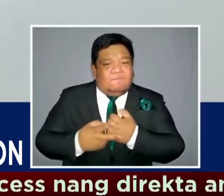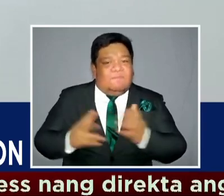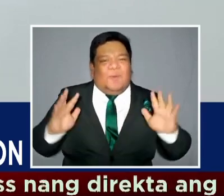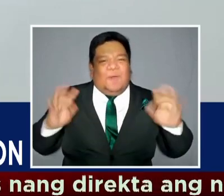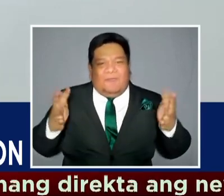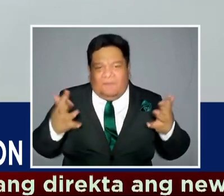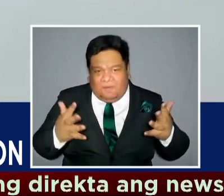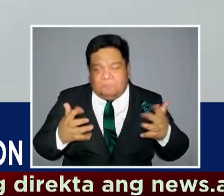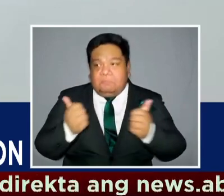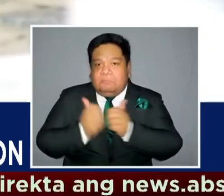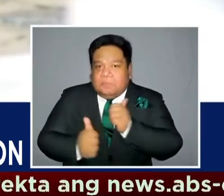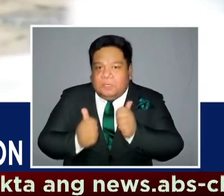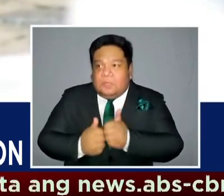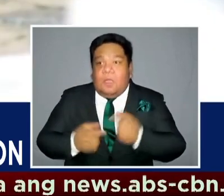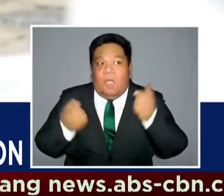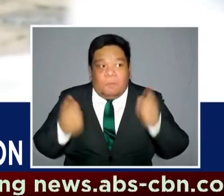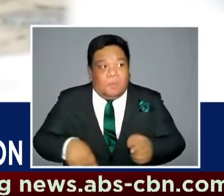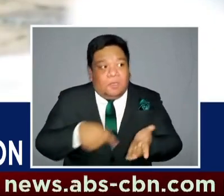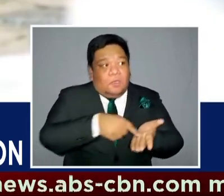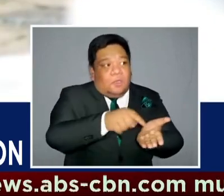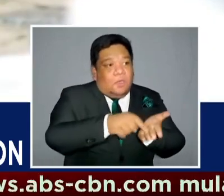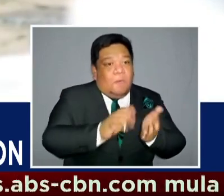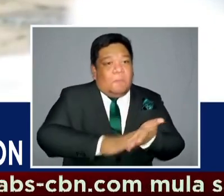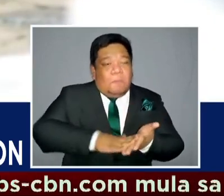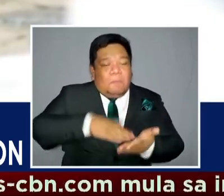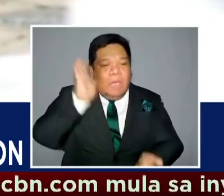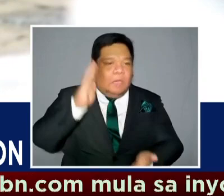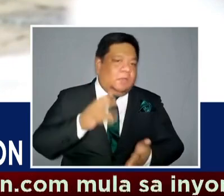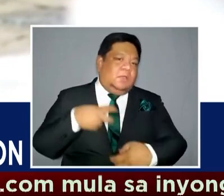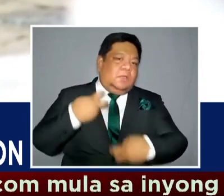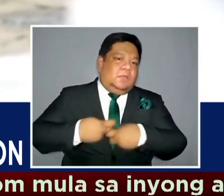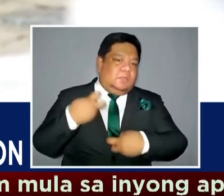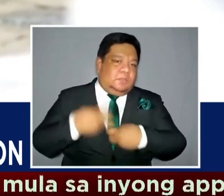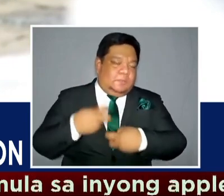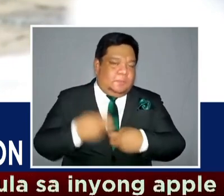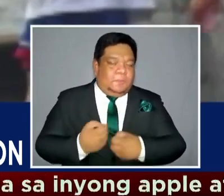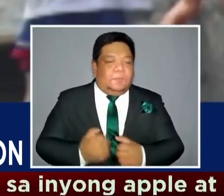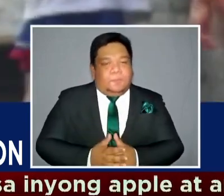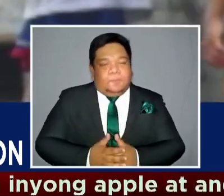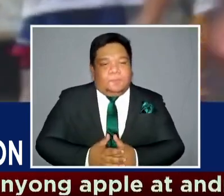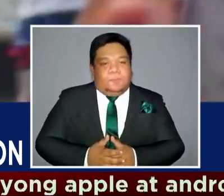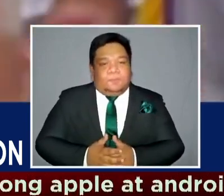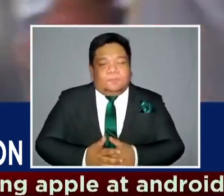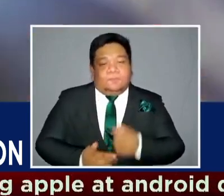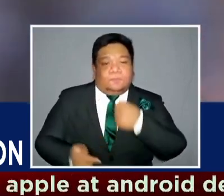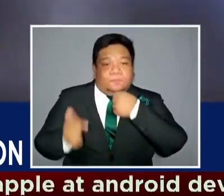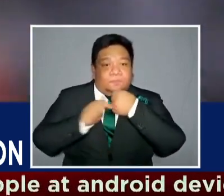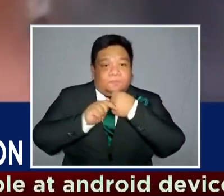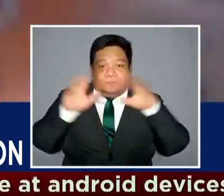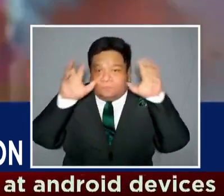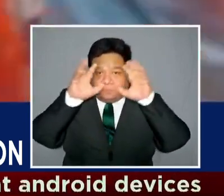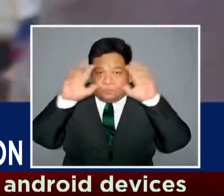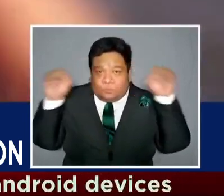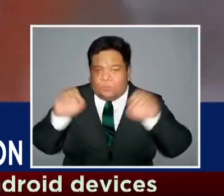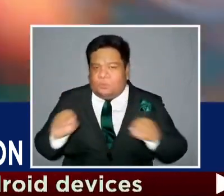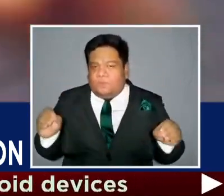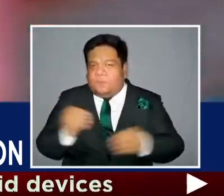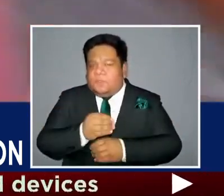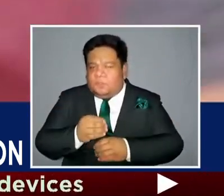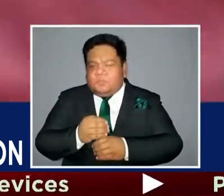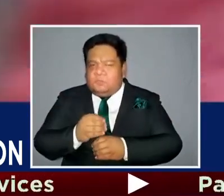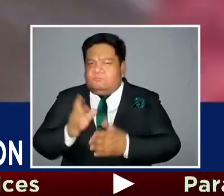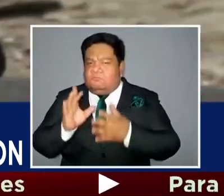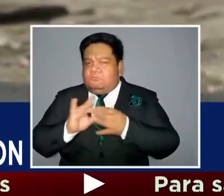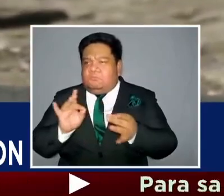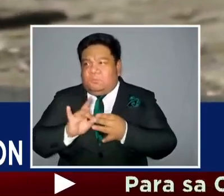ng pagtaas ng presyo ng bilihin. Tiniyak naman ng Malacanang na nananatiling pursigido ang Administrasyong Marcos na